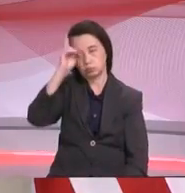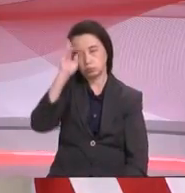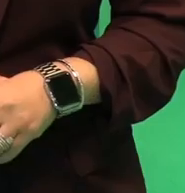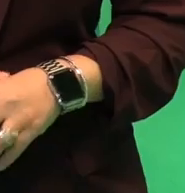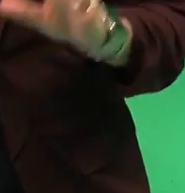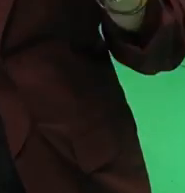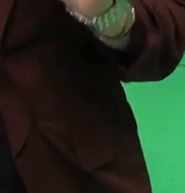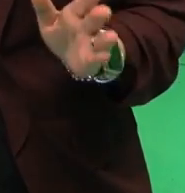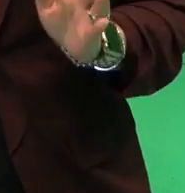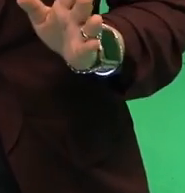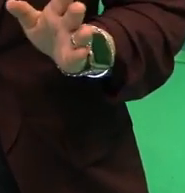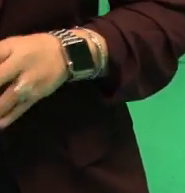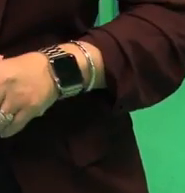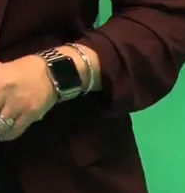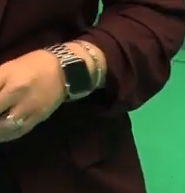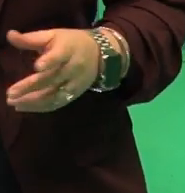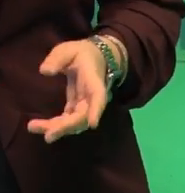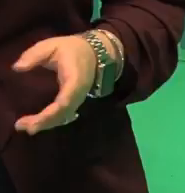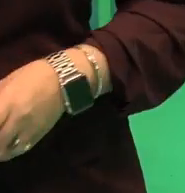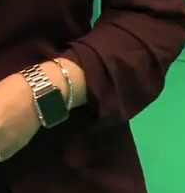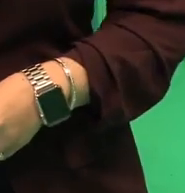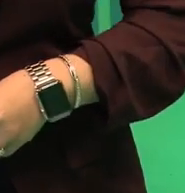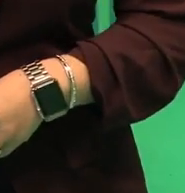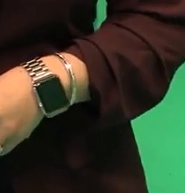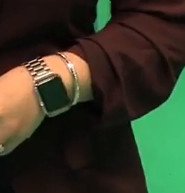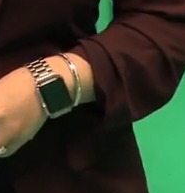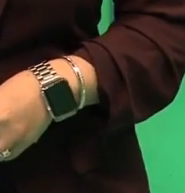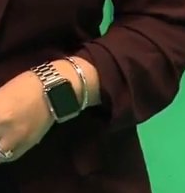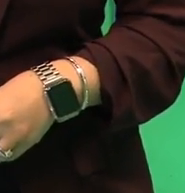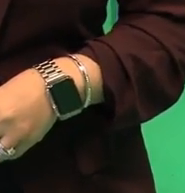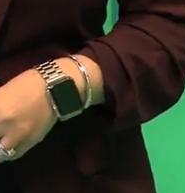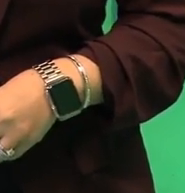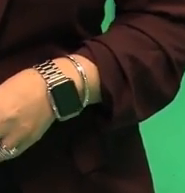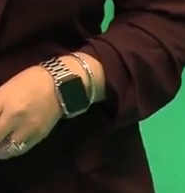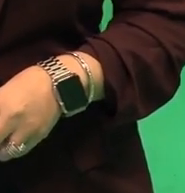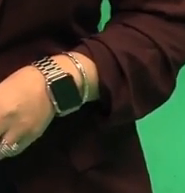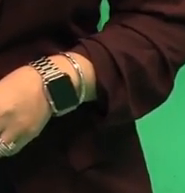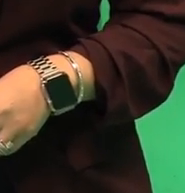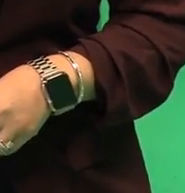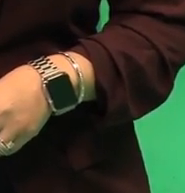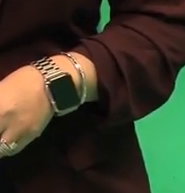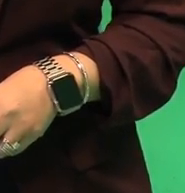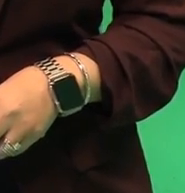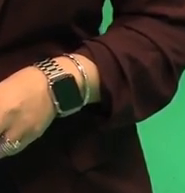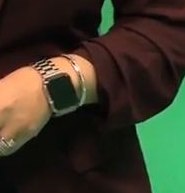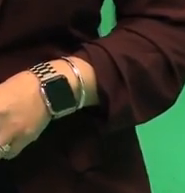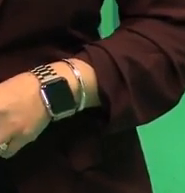lain. Untuk klip-klip berita yang menarik, jangan lupa subscribe YouTube Bulletin TV3.